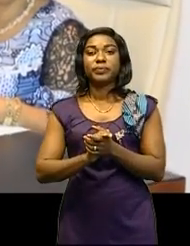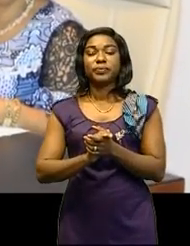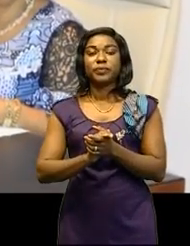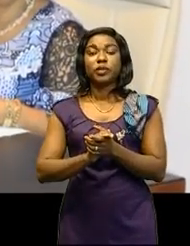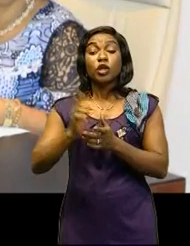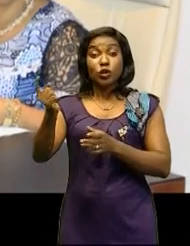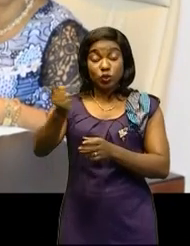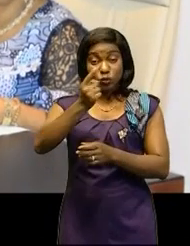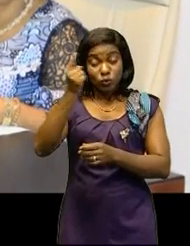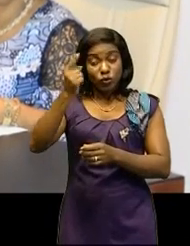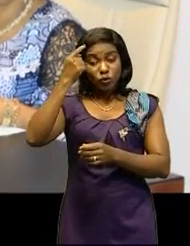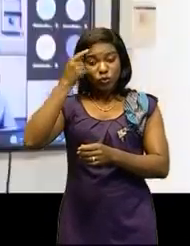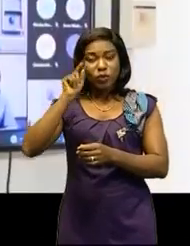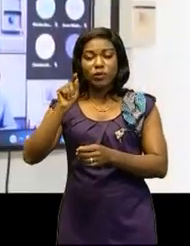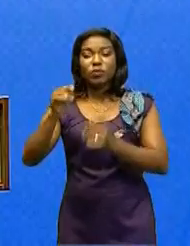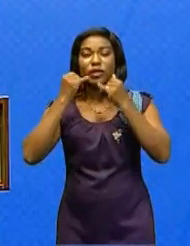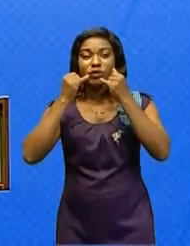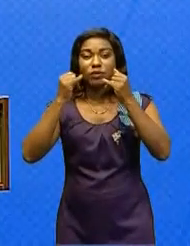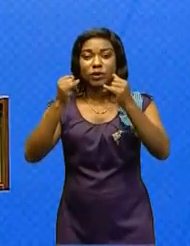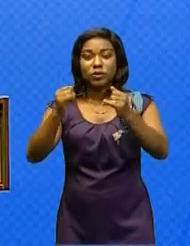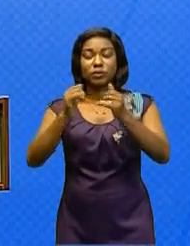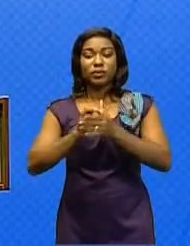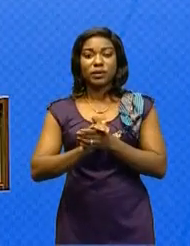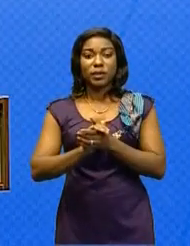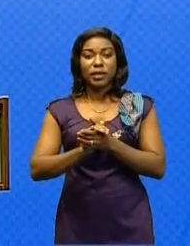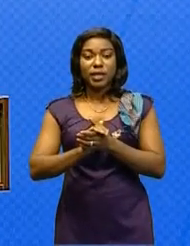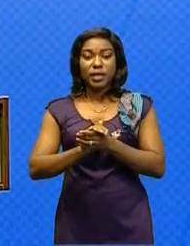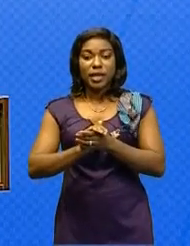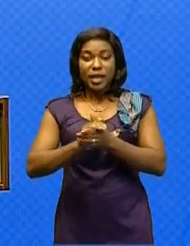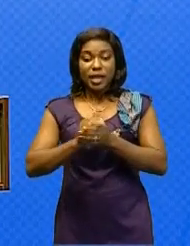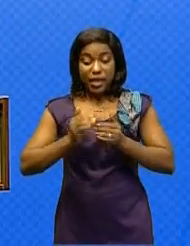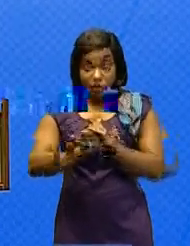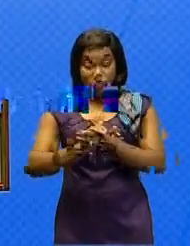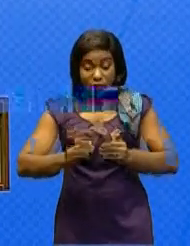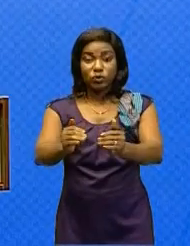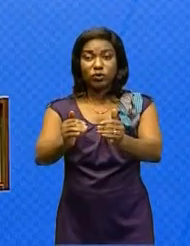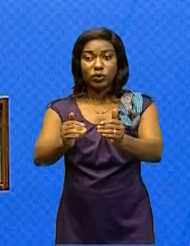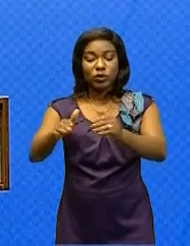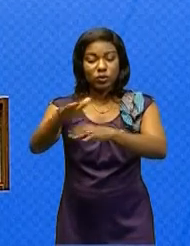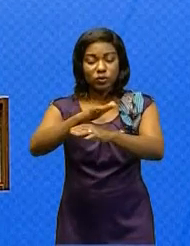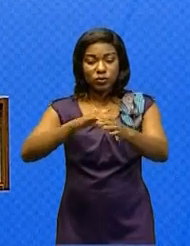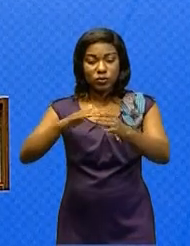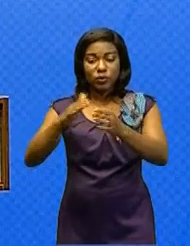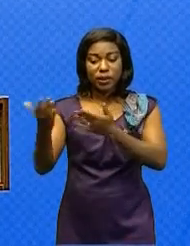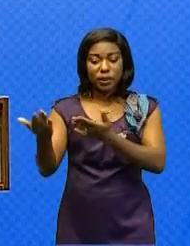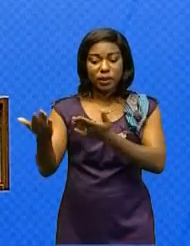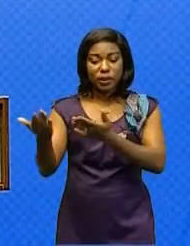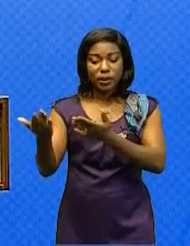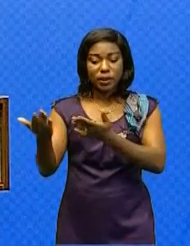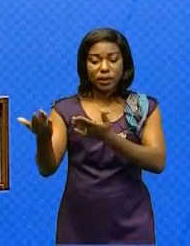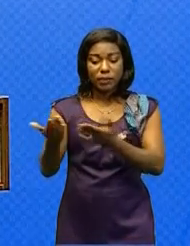Toujours sur ces chapitres de points d'information, évolution de la situation récente sur le marché de change ainsi que